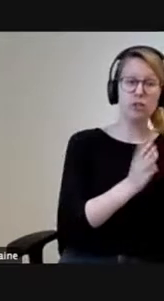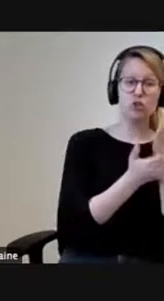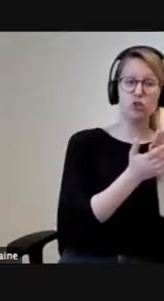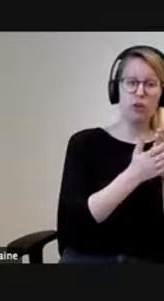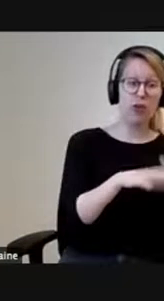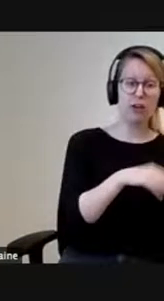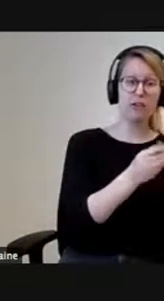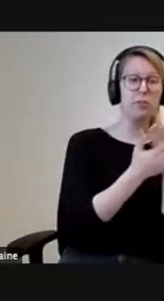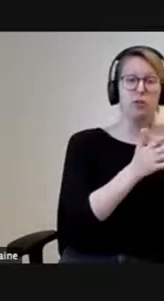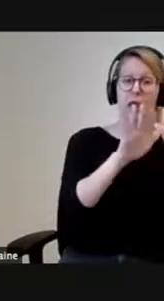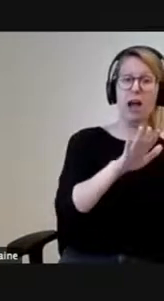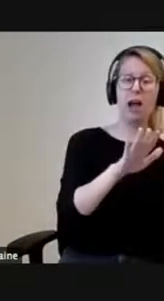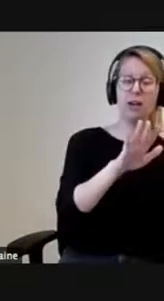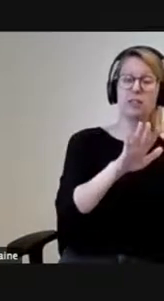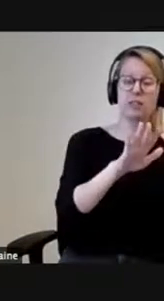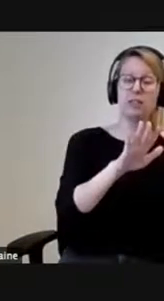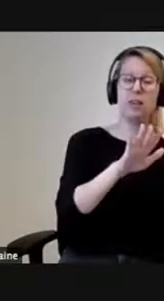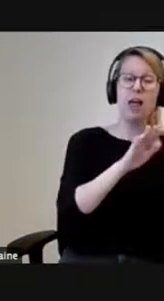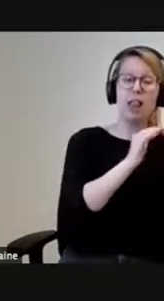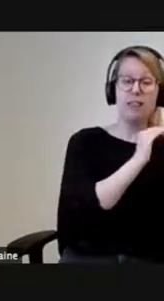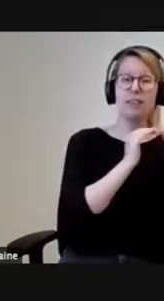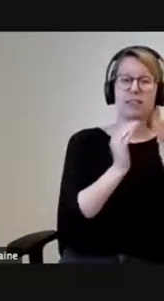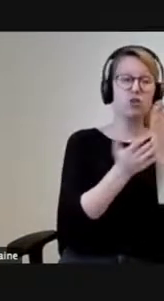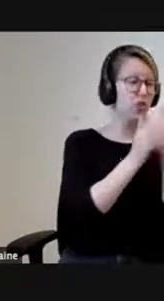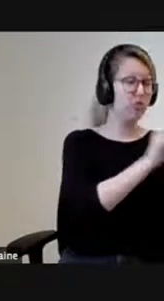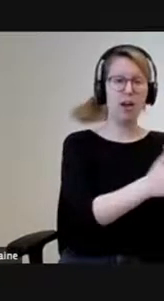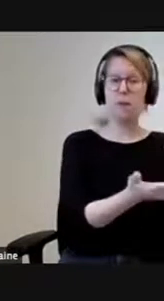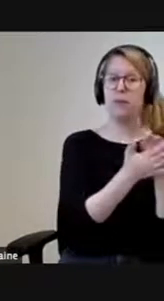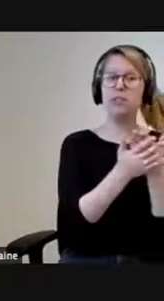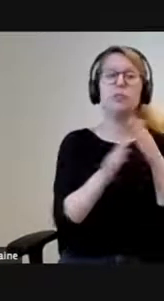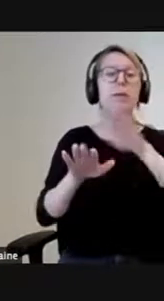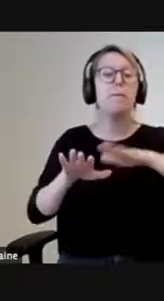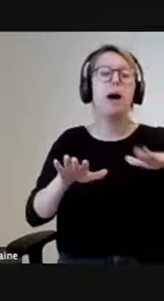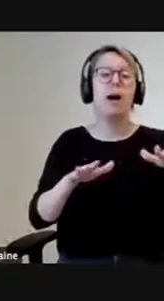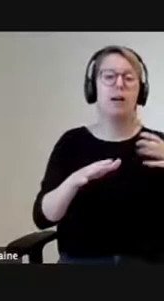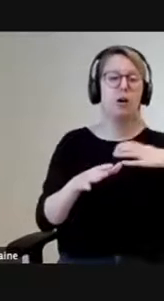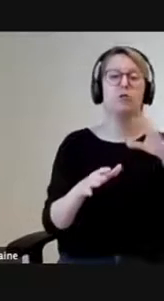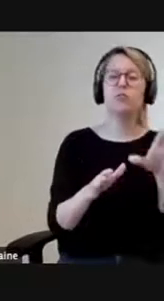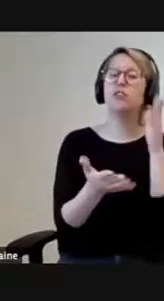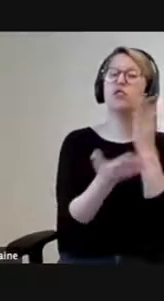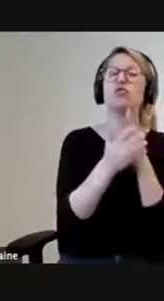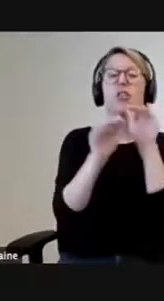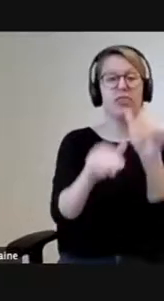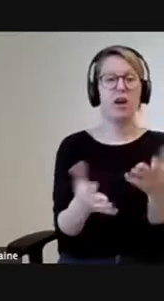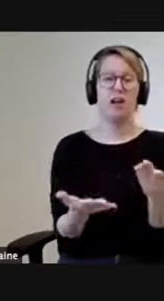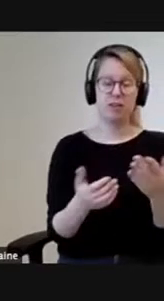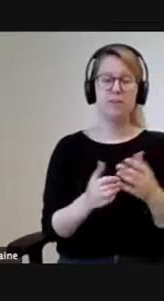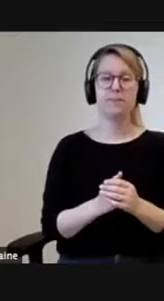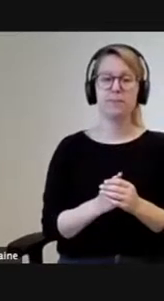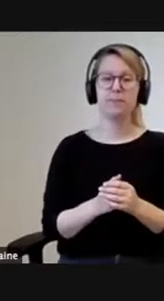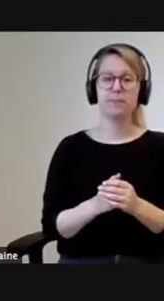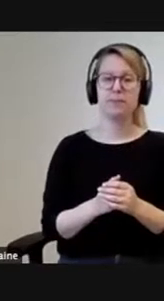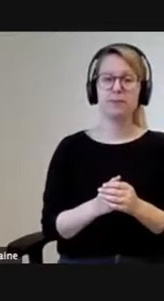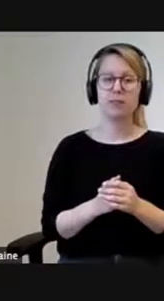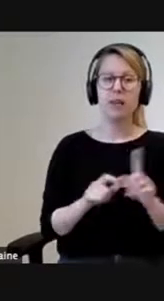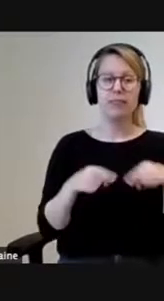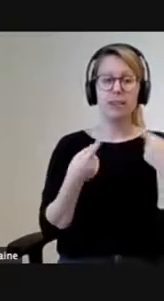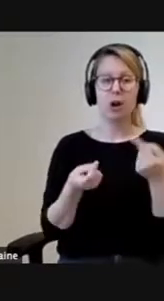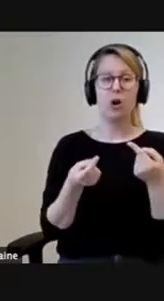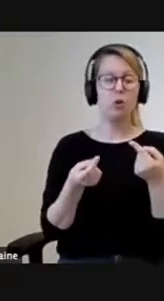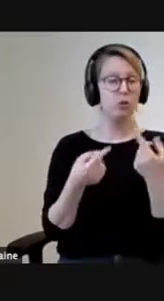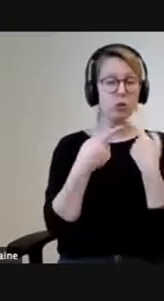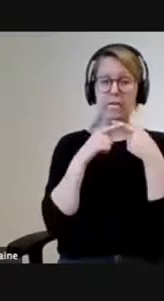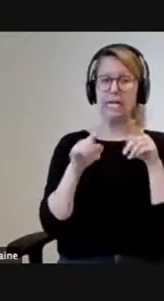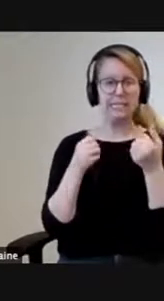handicap. Il y a aussi des exemples de faits pour avoir une démocratie inclusive, y compris